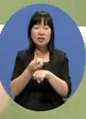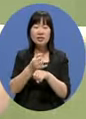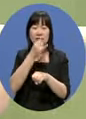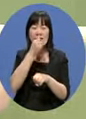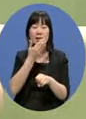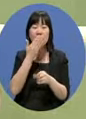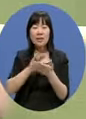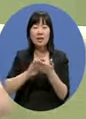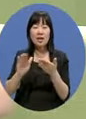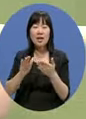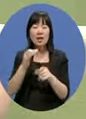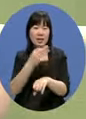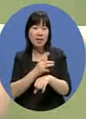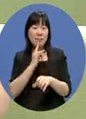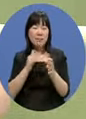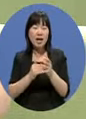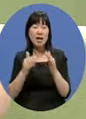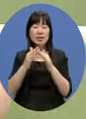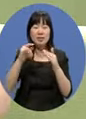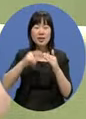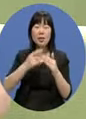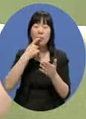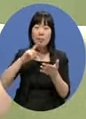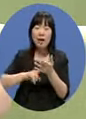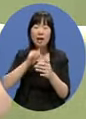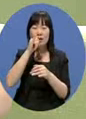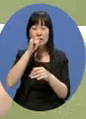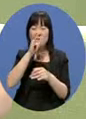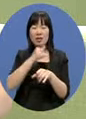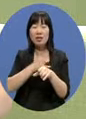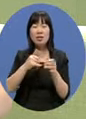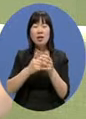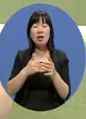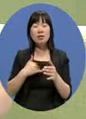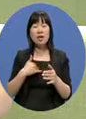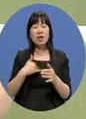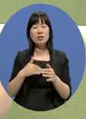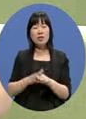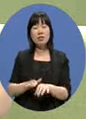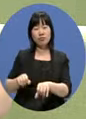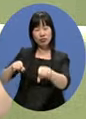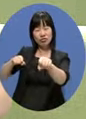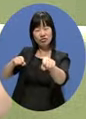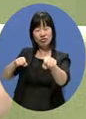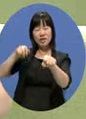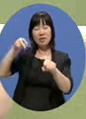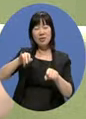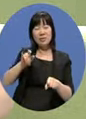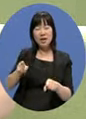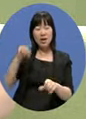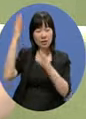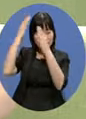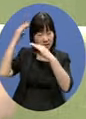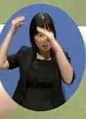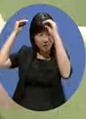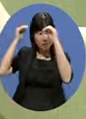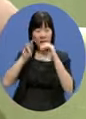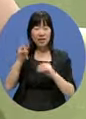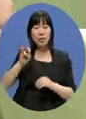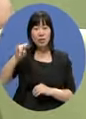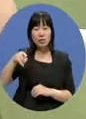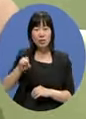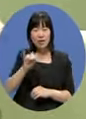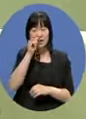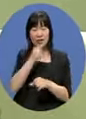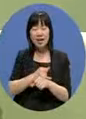수 있는데 아주 간단한 거예요 집에서 쉽게 하실 수 있는 거 첫 번째로 나는 슈퍼 영웅이란 놀이인데요 그건 뭐냐면은 아이들한테